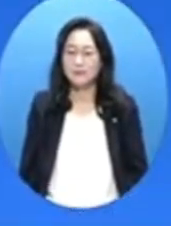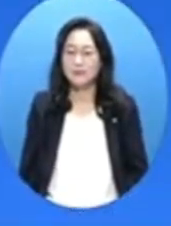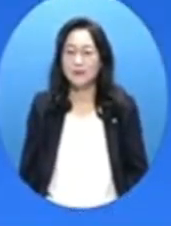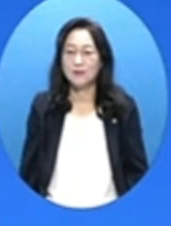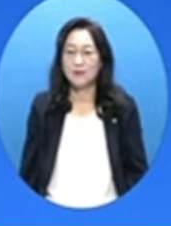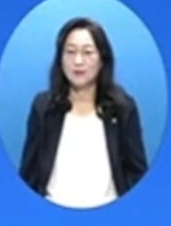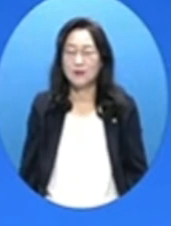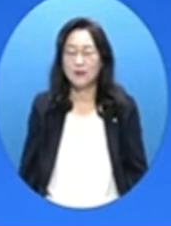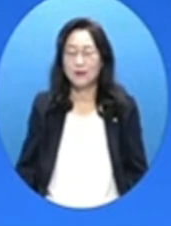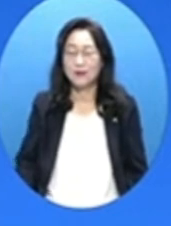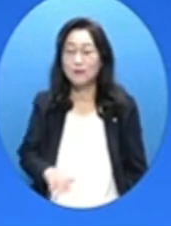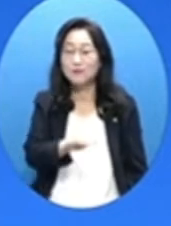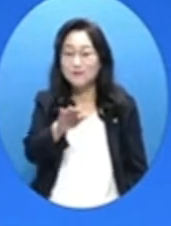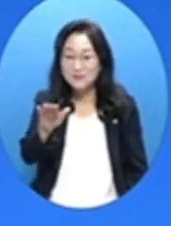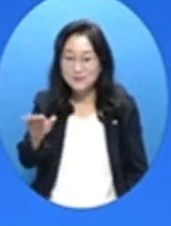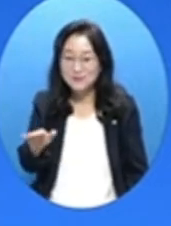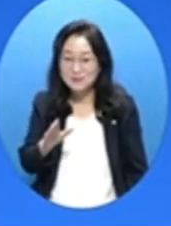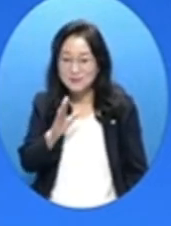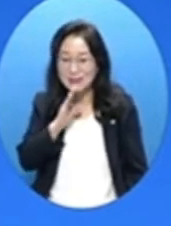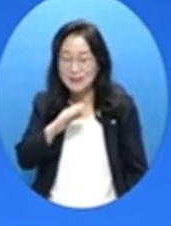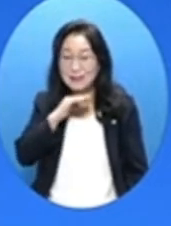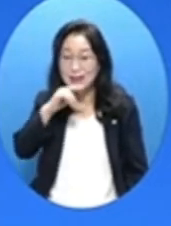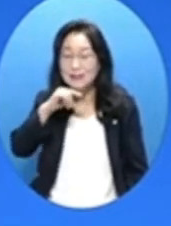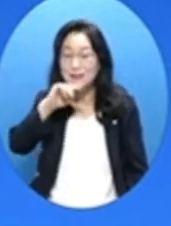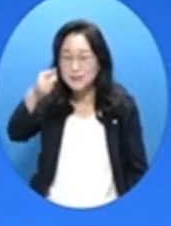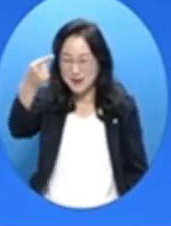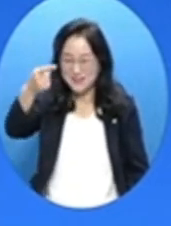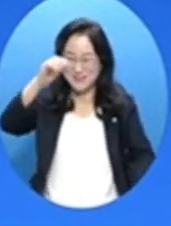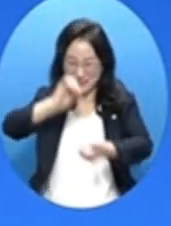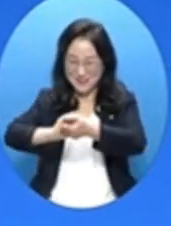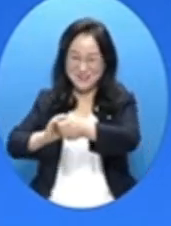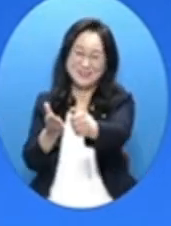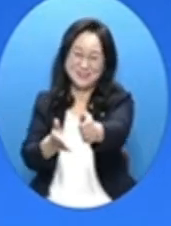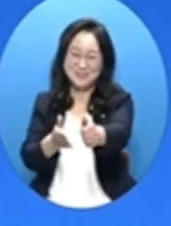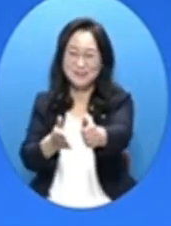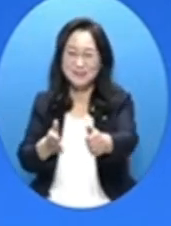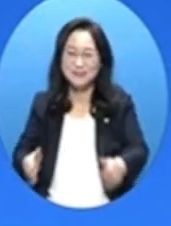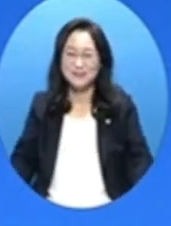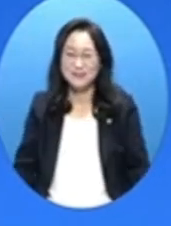도도 말고 돌도 말고 한 100세까지만 사십시오.